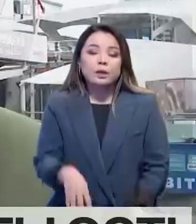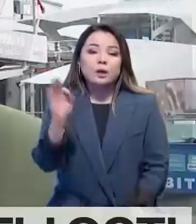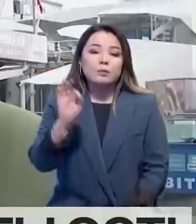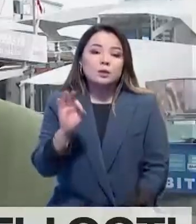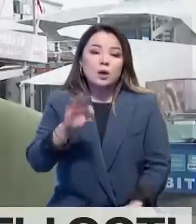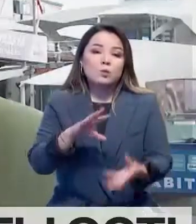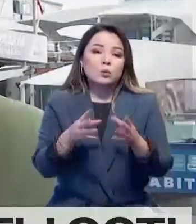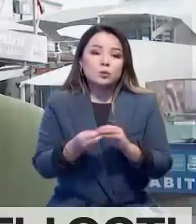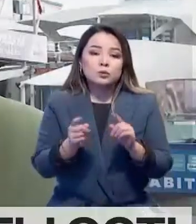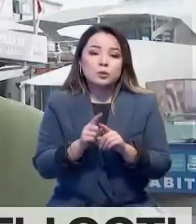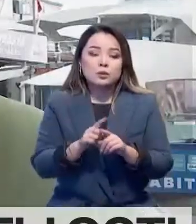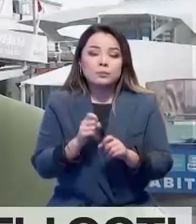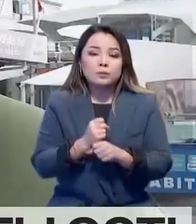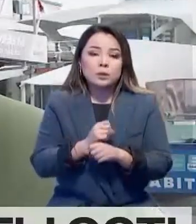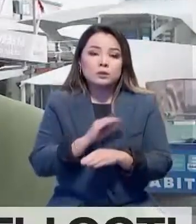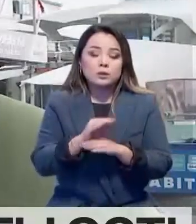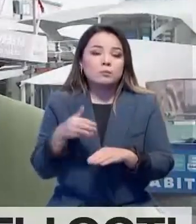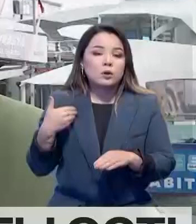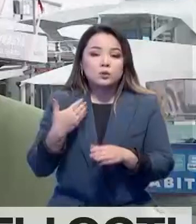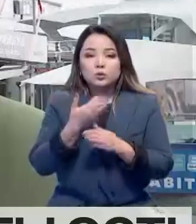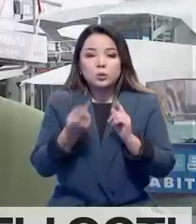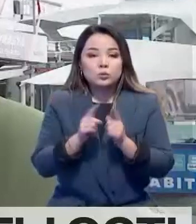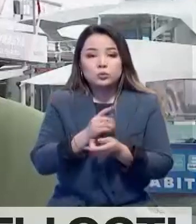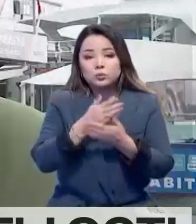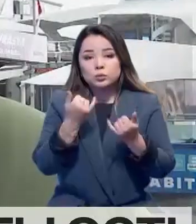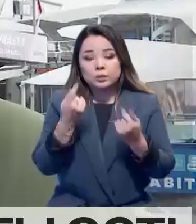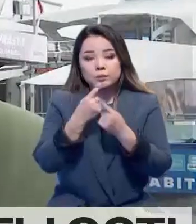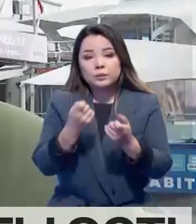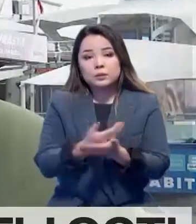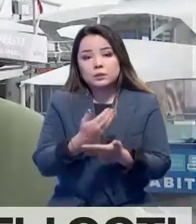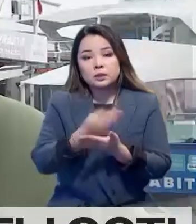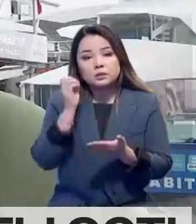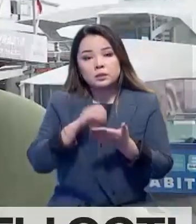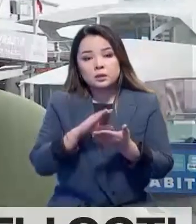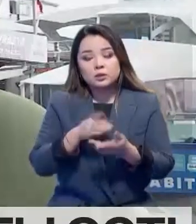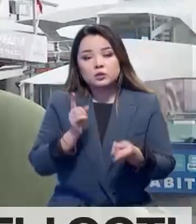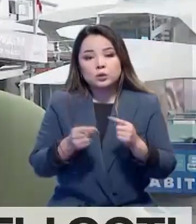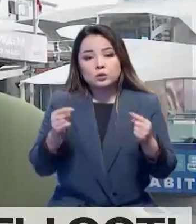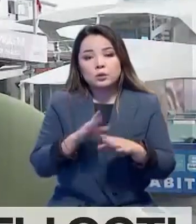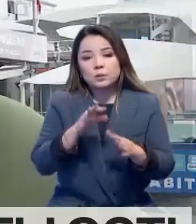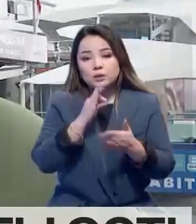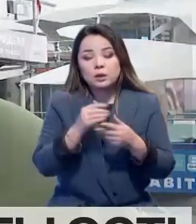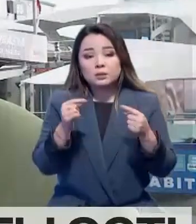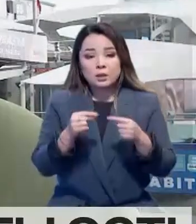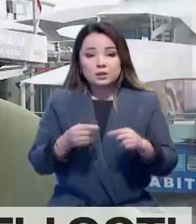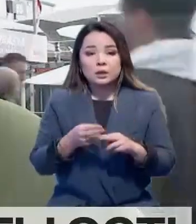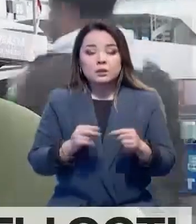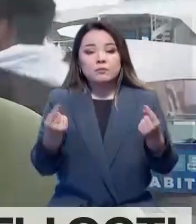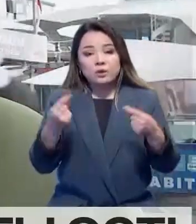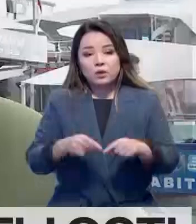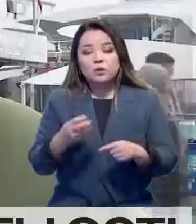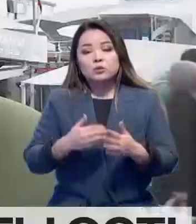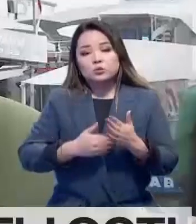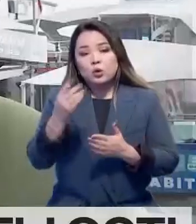Пайыздық мөлшерлемені өсіргеннен не пайда? Түк өзгеріс жоқ. Биліктің жария етіп отырған сандары шындыққа ұласпайды. Нақтысында инфляция